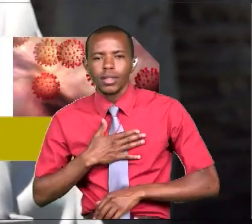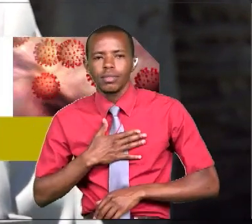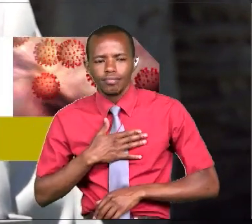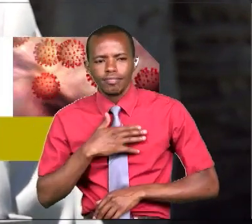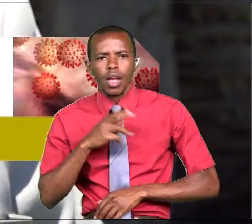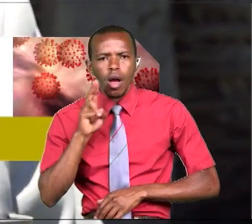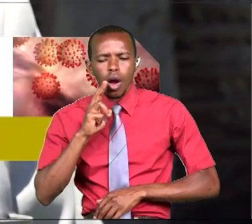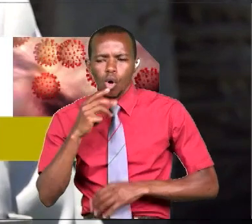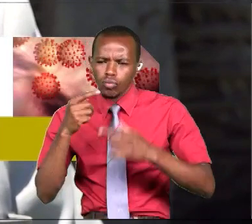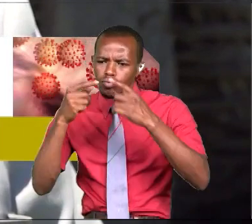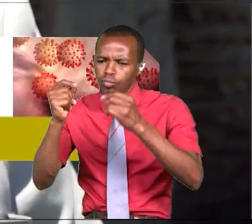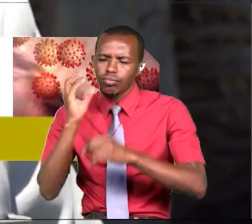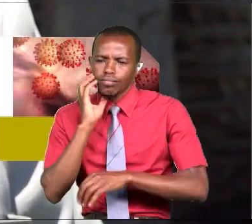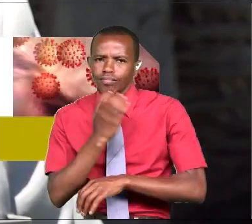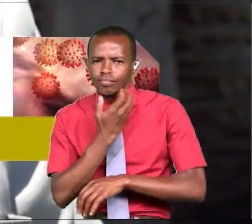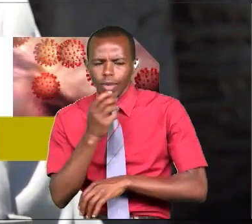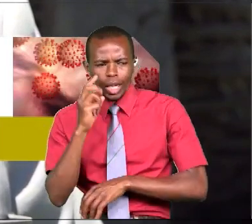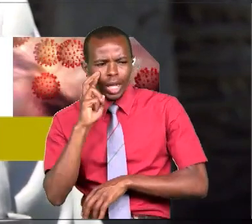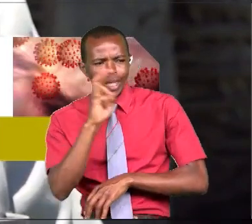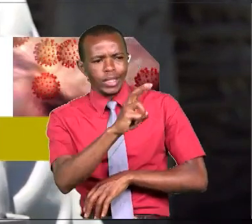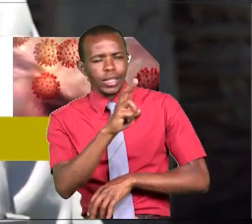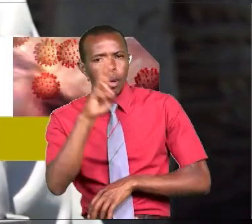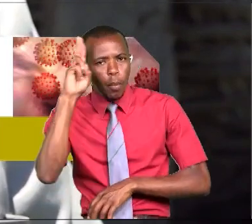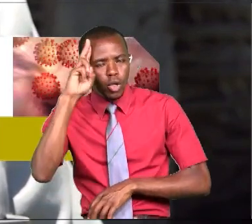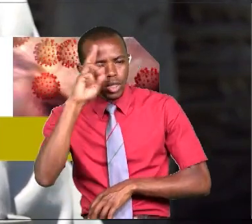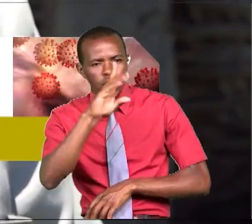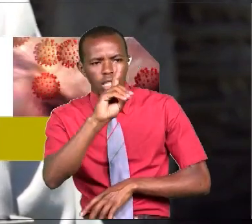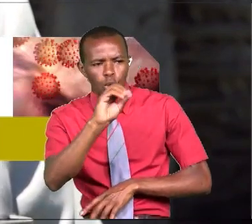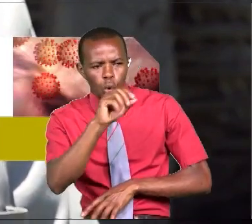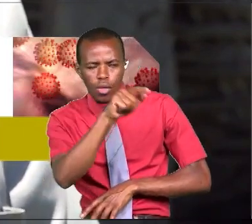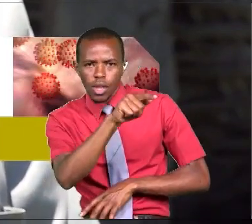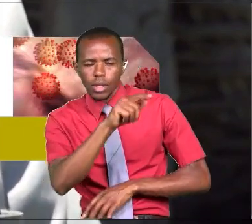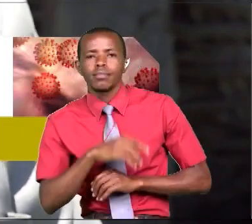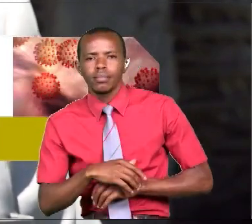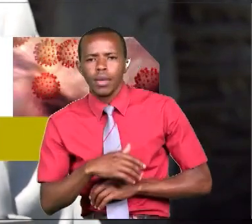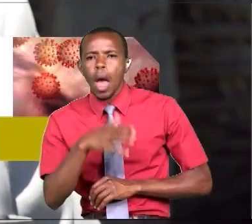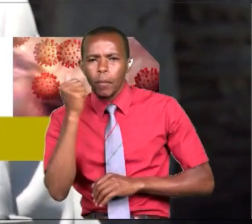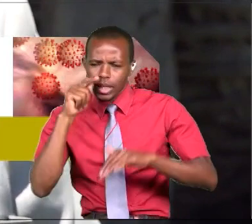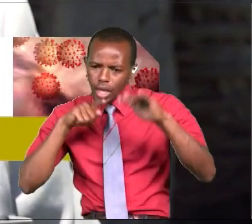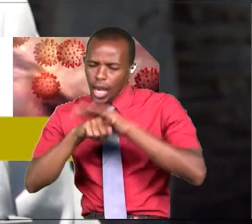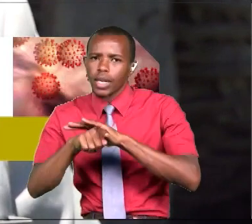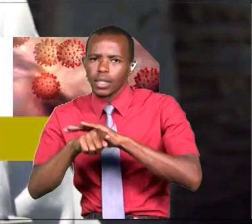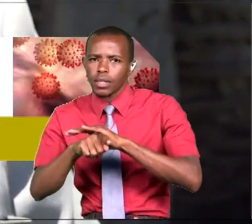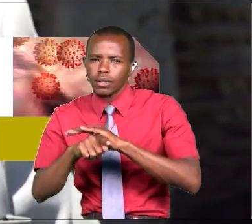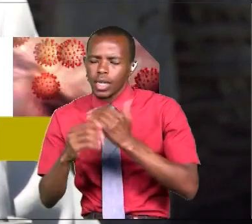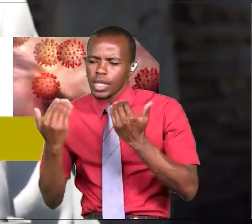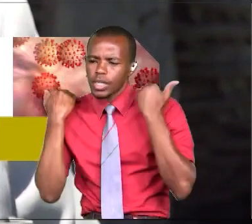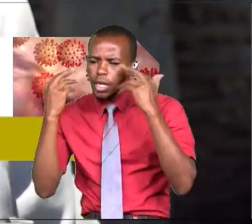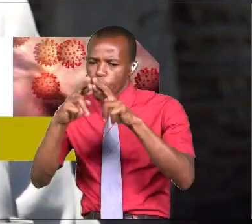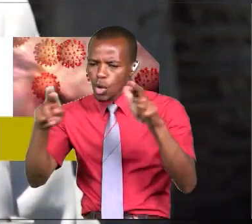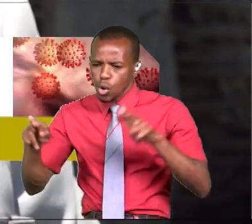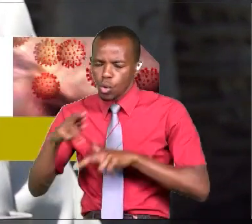akamwambia, naona ni polisi na madio wako hapo, wewe kwenda room yangu, sleeping